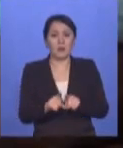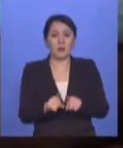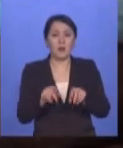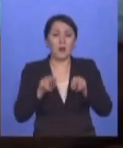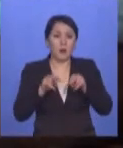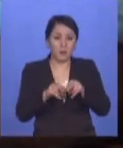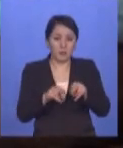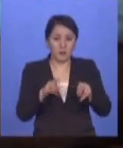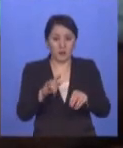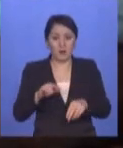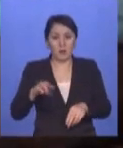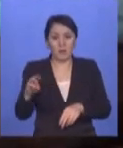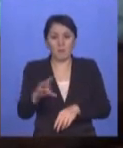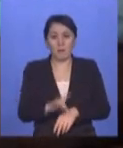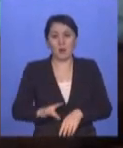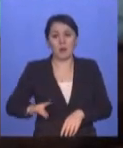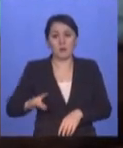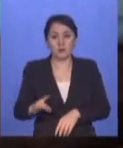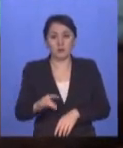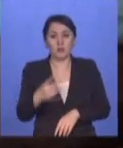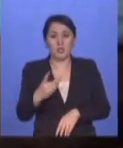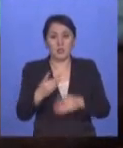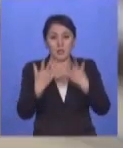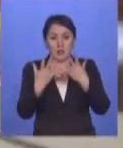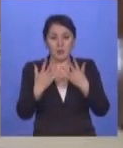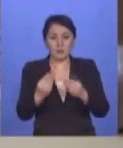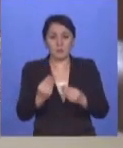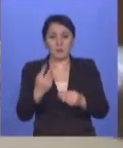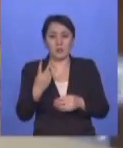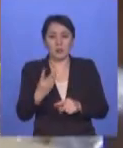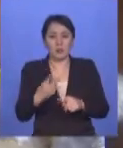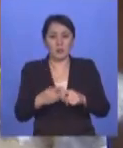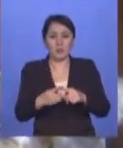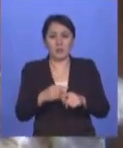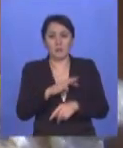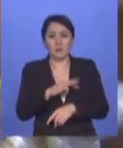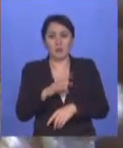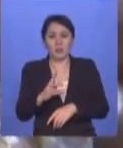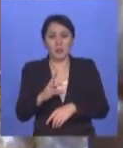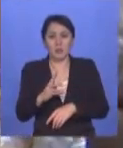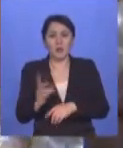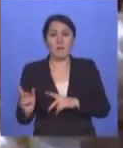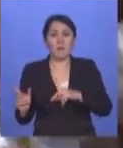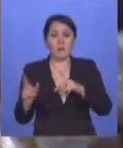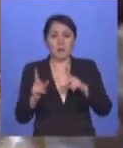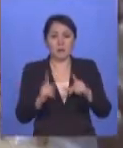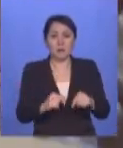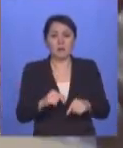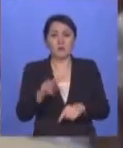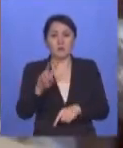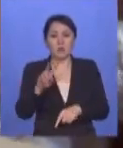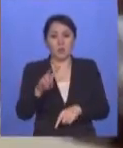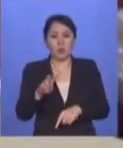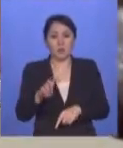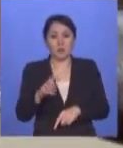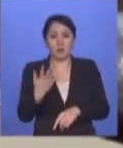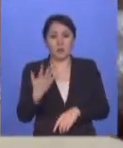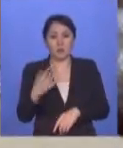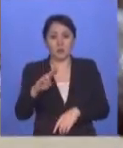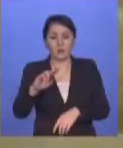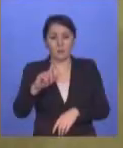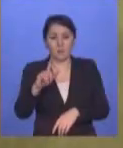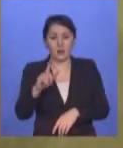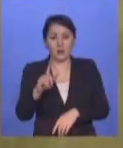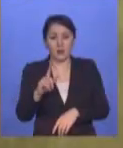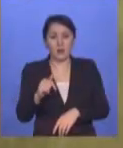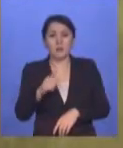Петропавлға Жамбыл ауданының тұрғындары 2 күннің ішінде 2,5 тонна зат жинап жеткізді. Және 250 келі болатын 5 қойдың еті бар.